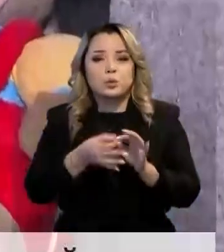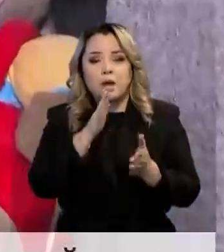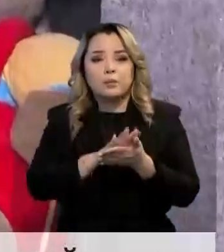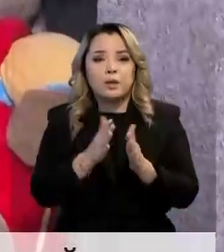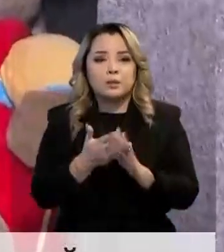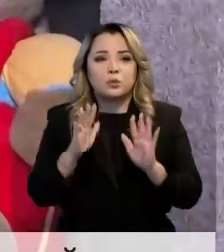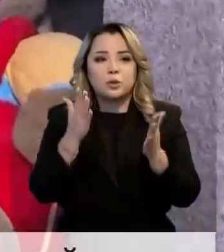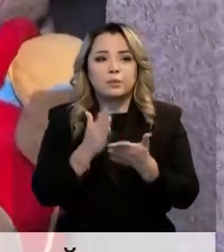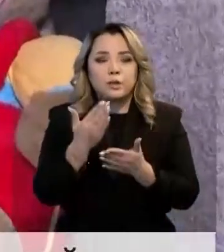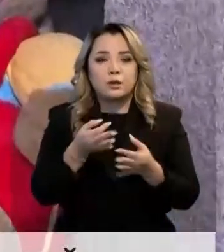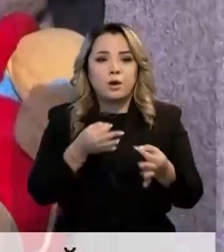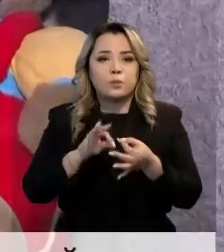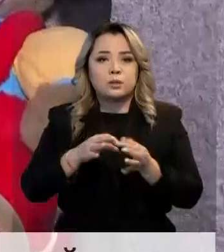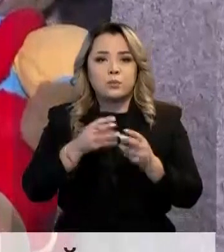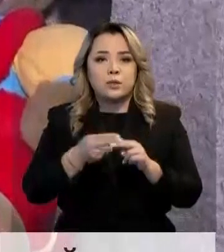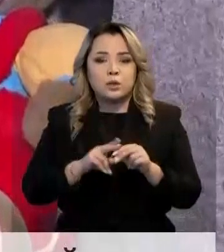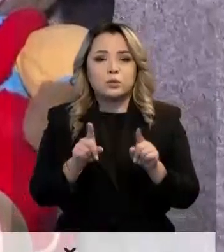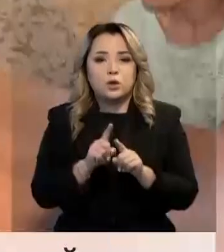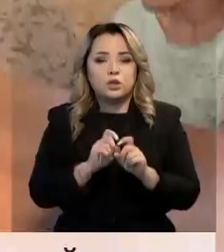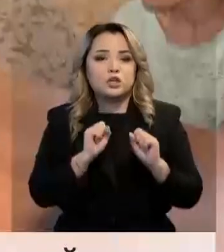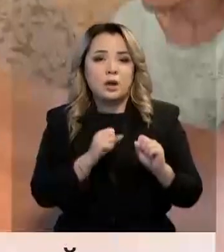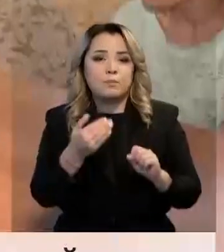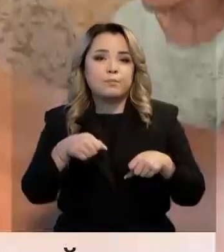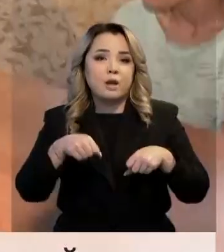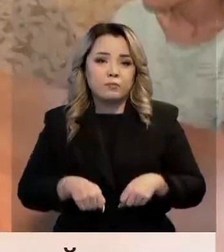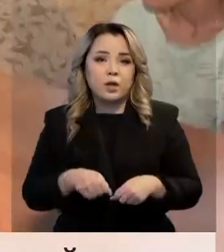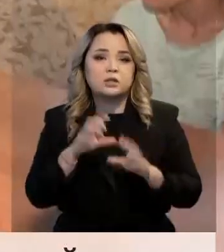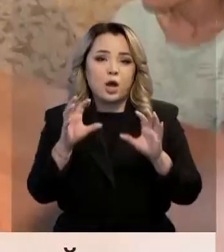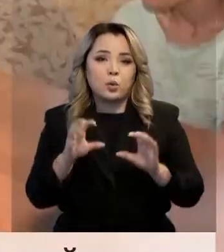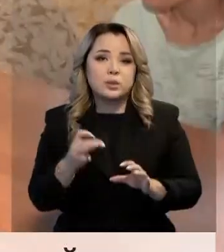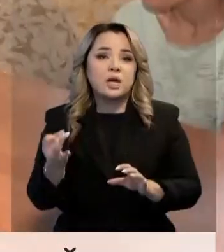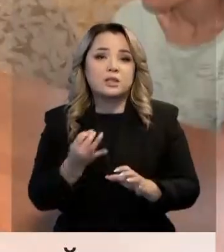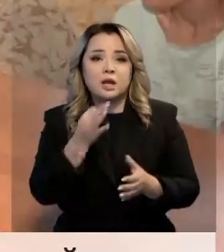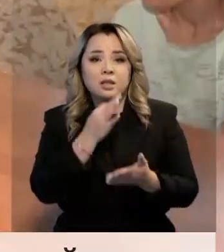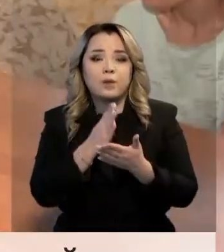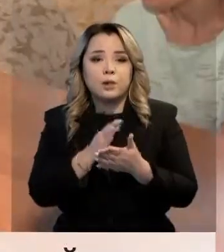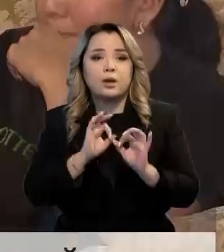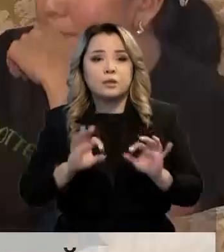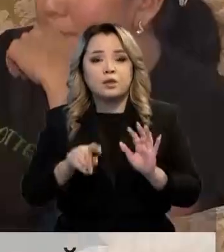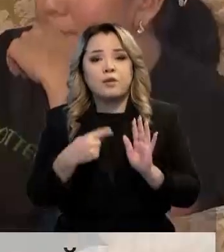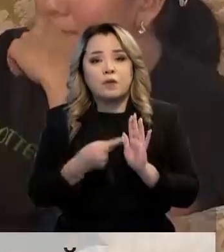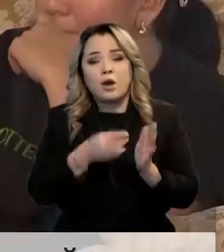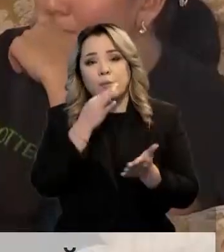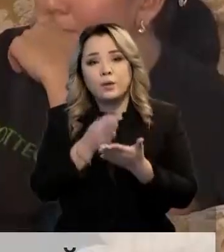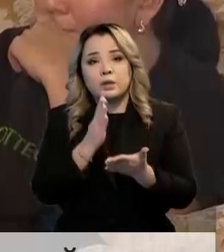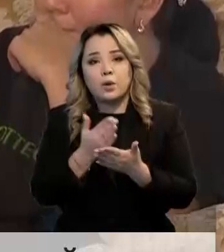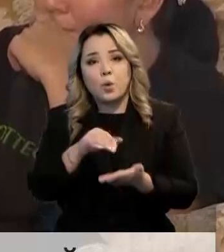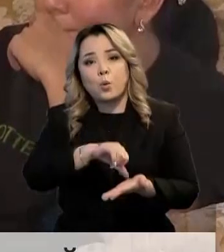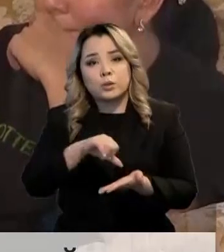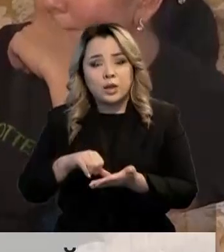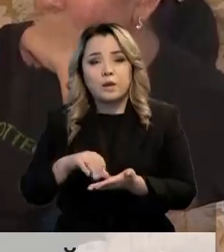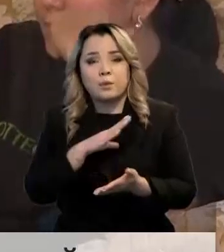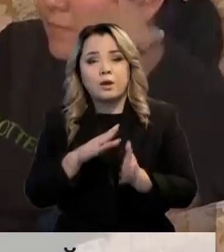ситуацию. На встрече обсудили вопросы, касающиеся защиты их прав и законных интересов. Турсунбекова ответила на вопросы участников и рассказала о